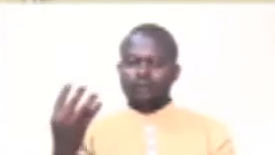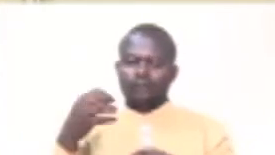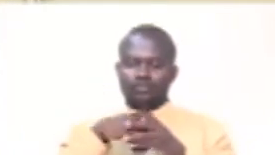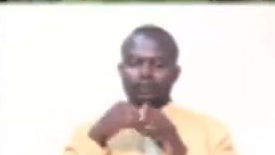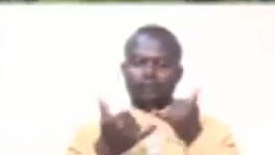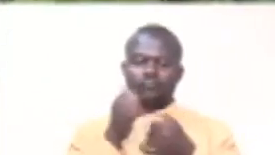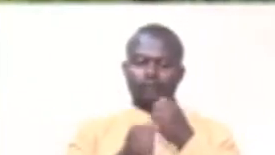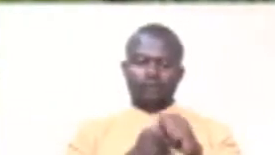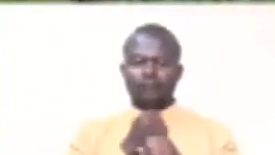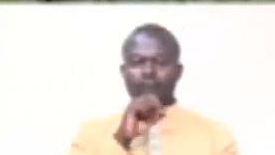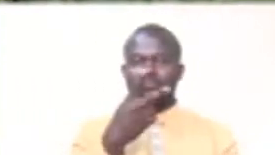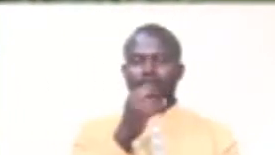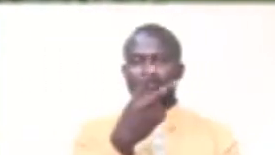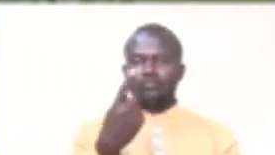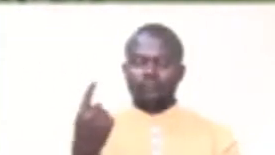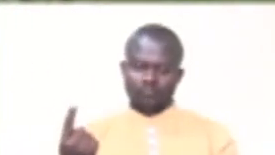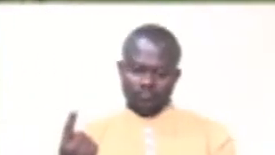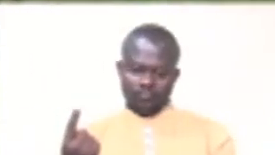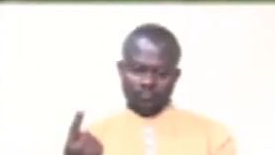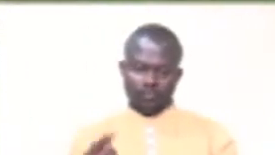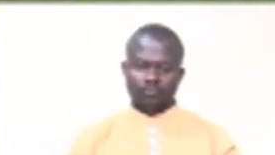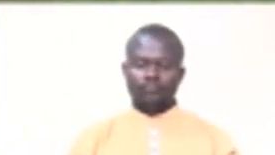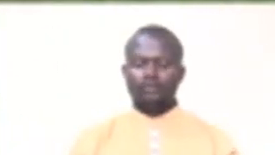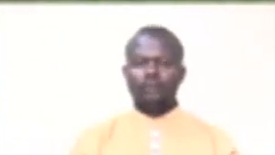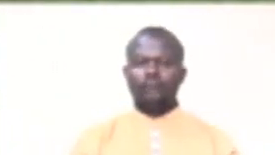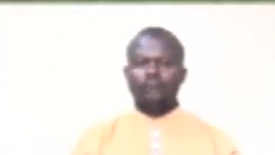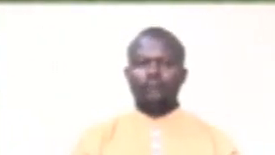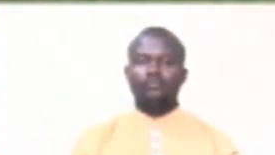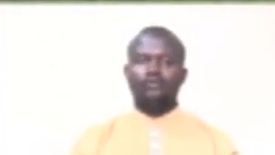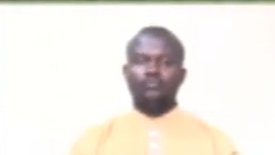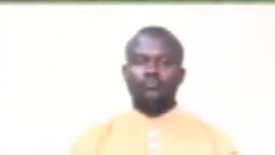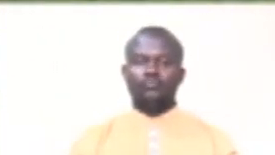uyu mwaka wa 2021. Ari Muhirwa mu karere ka Musanze.